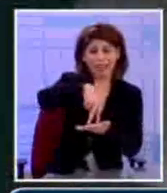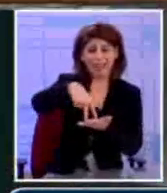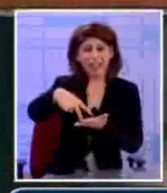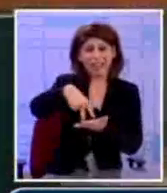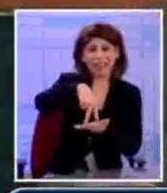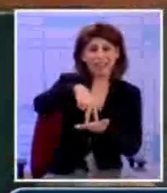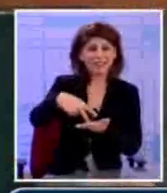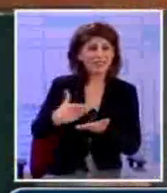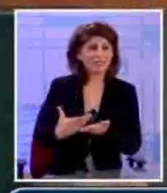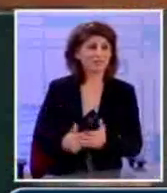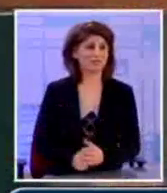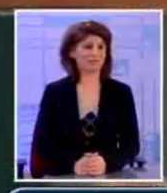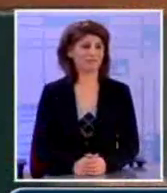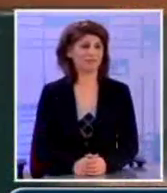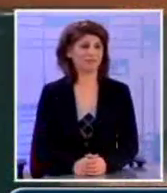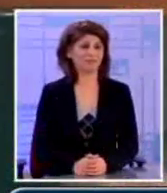πρόβλημα, γιατί σας βλέπω σε...